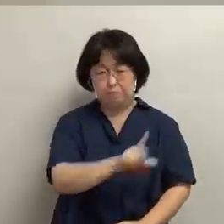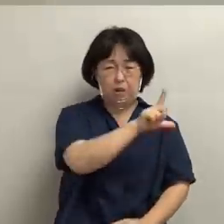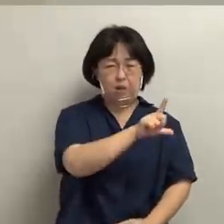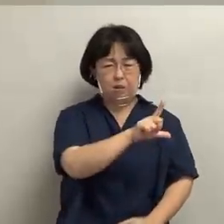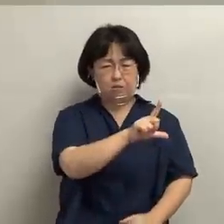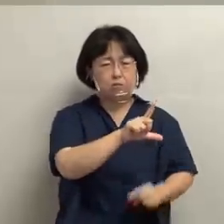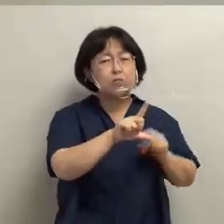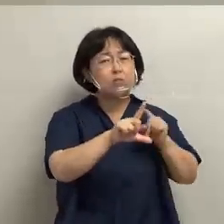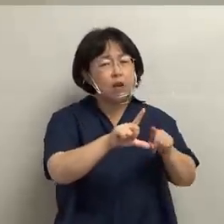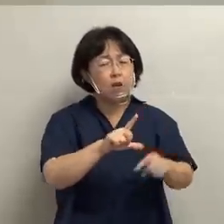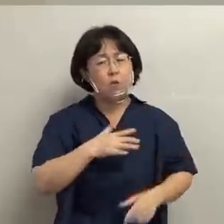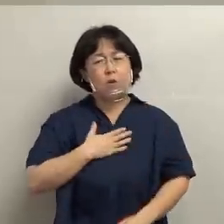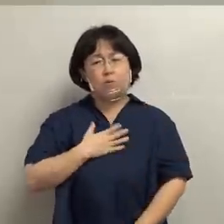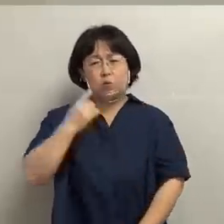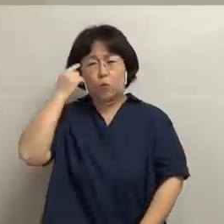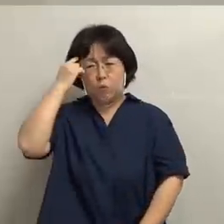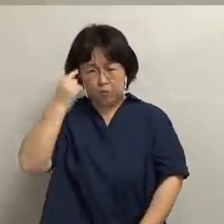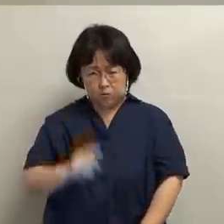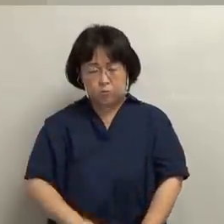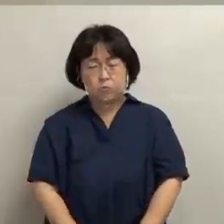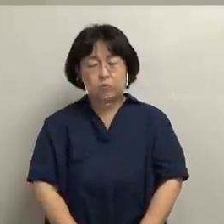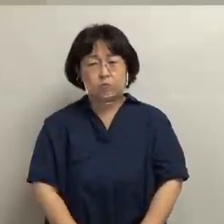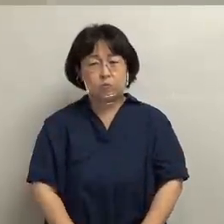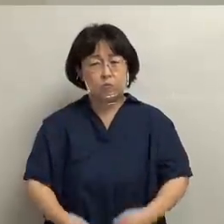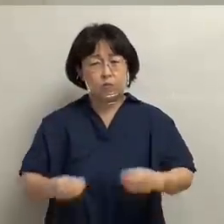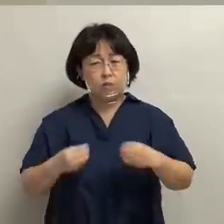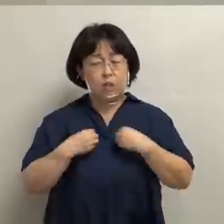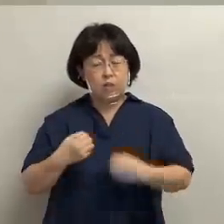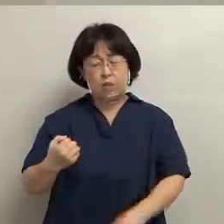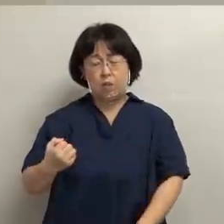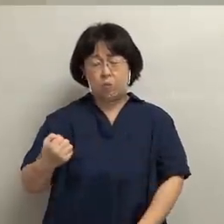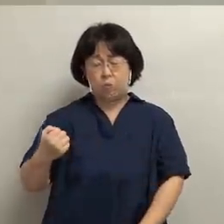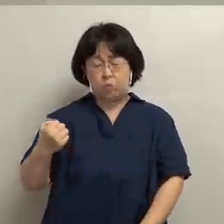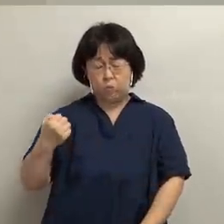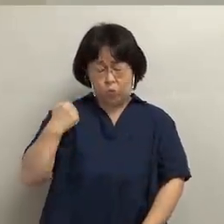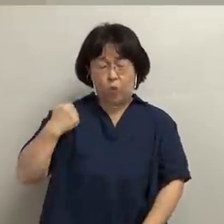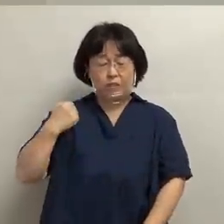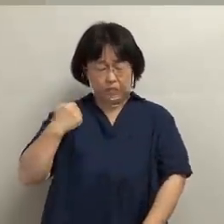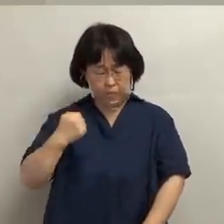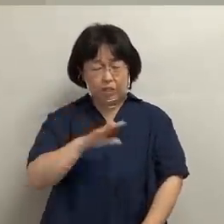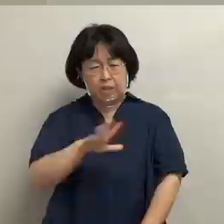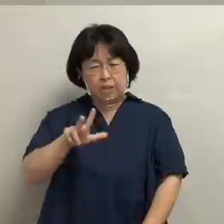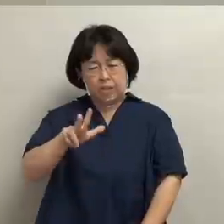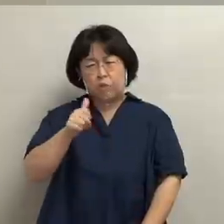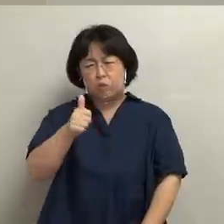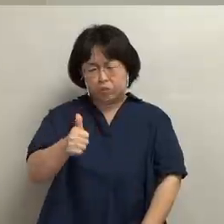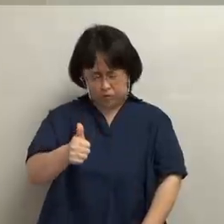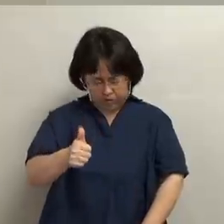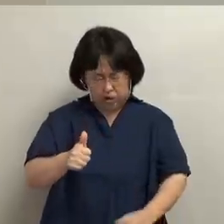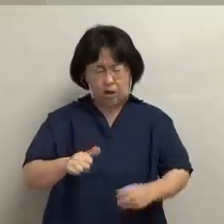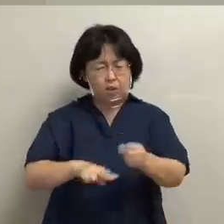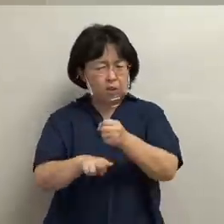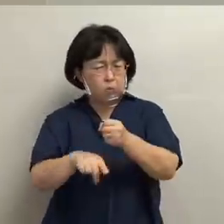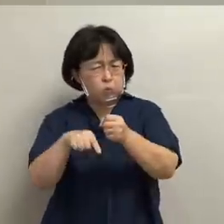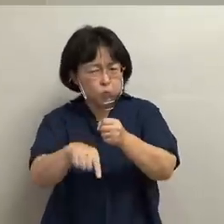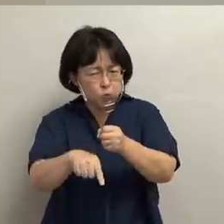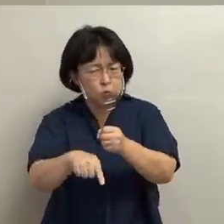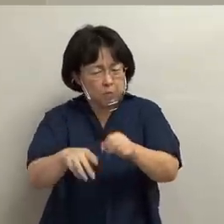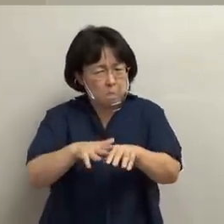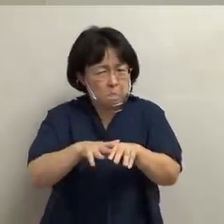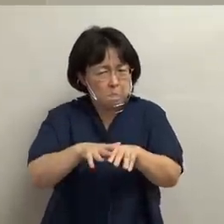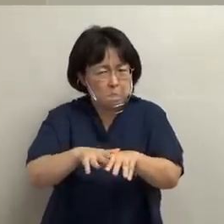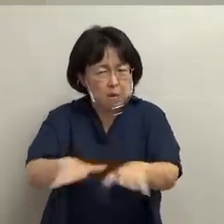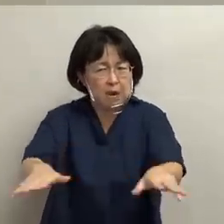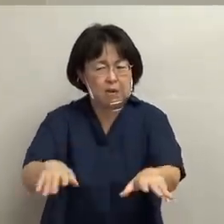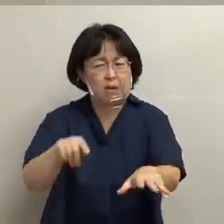見て取れます感染力の強いデルタ株への置き換わりがも急速に進んでいるという事実を